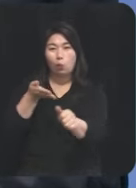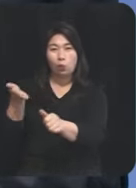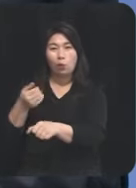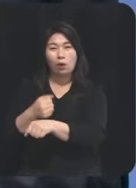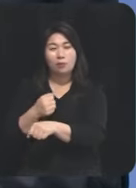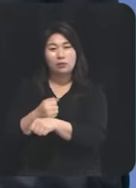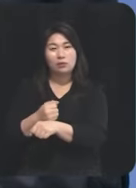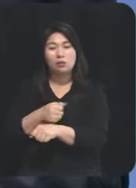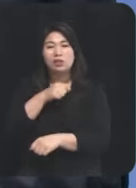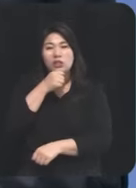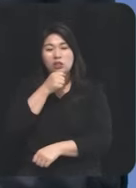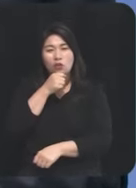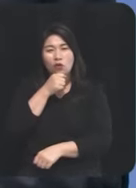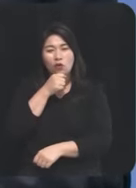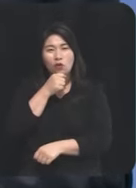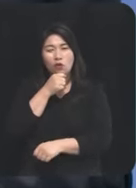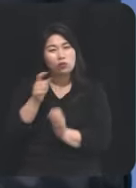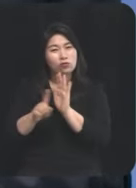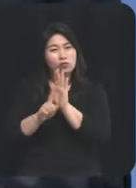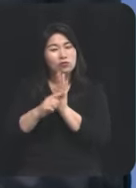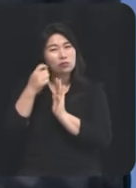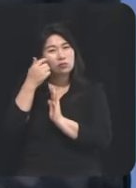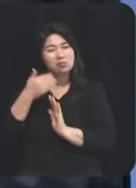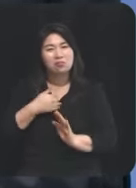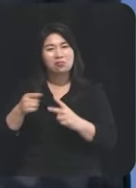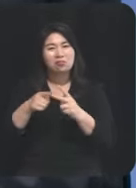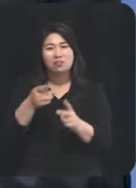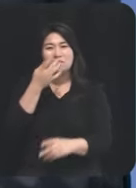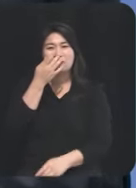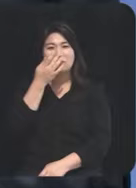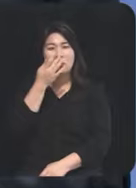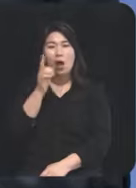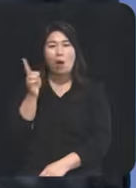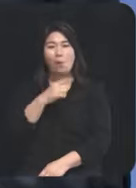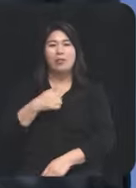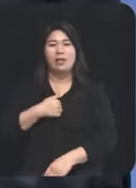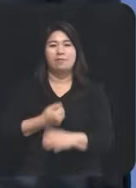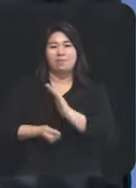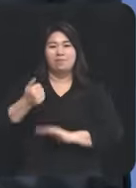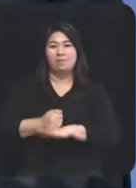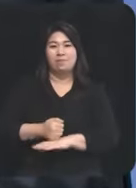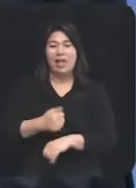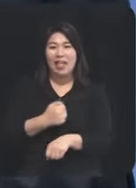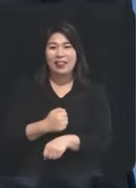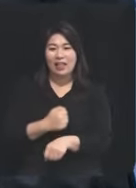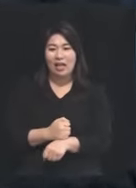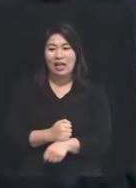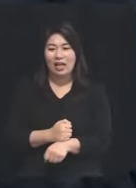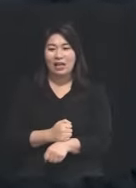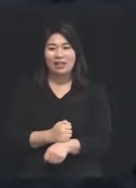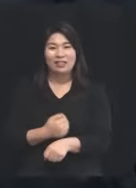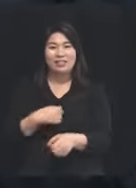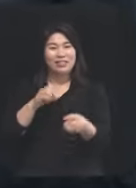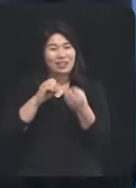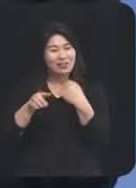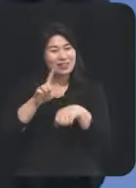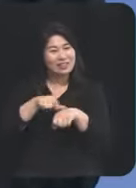치적으로 내세우는지 저는 잘 이해가 안 되고요. 뭔가 했다는 홍보, 치적을 답변 위한... 답변 시간 안